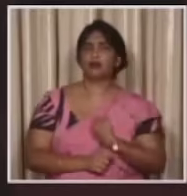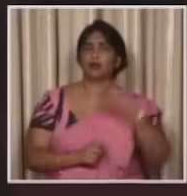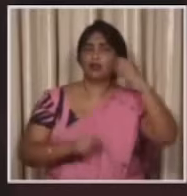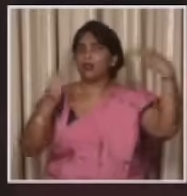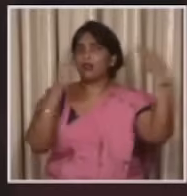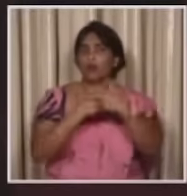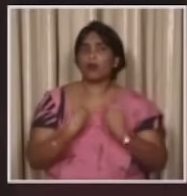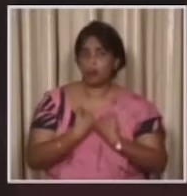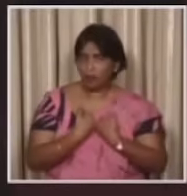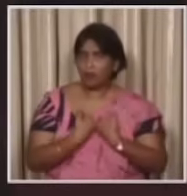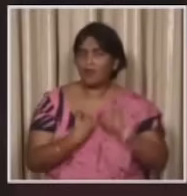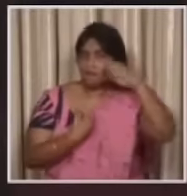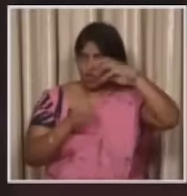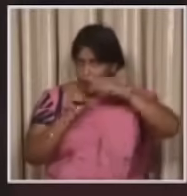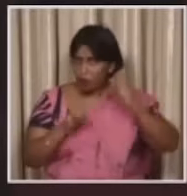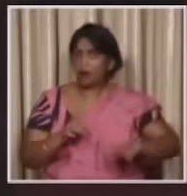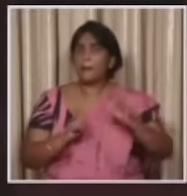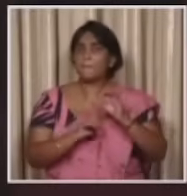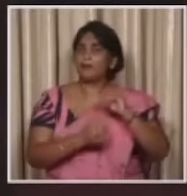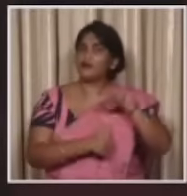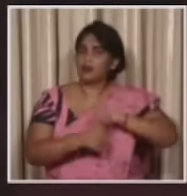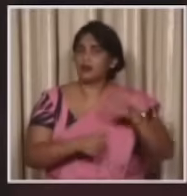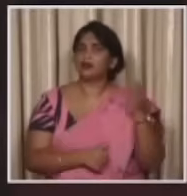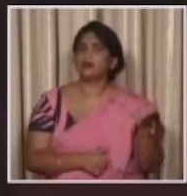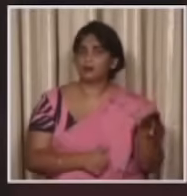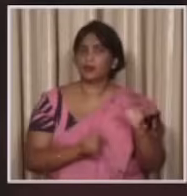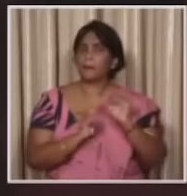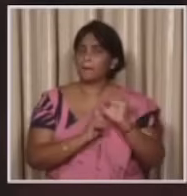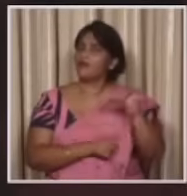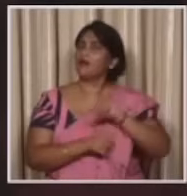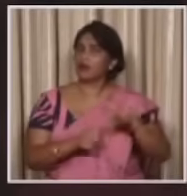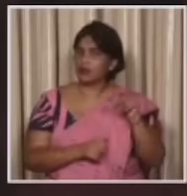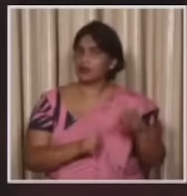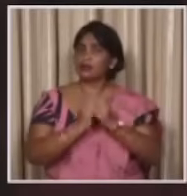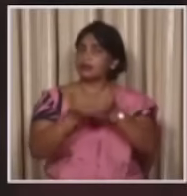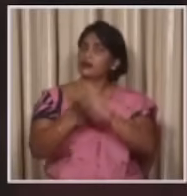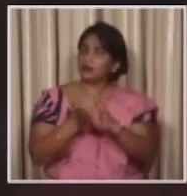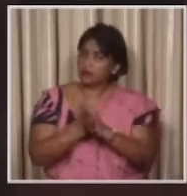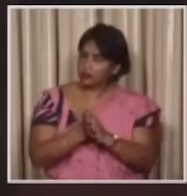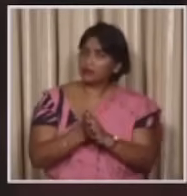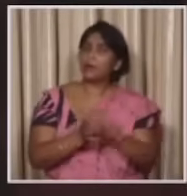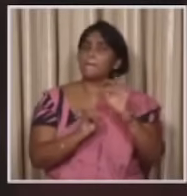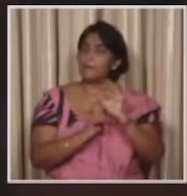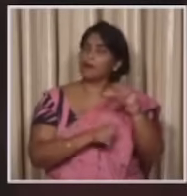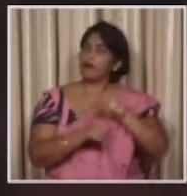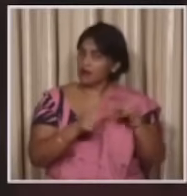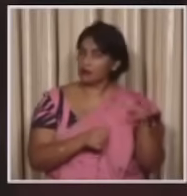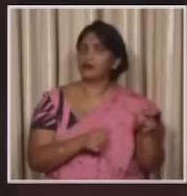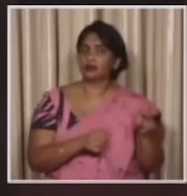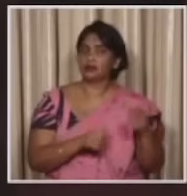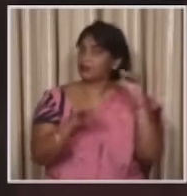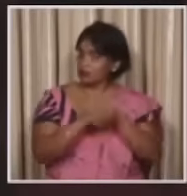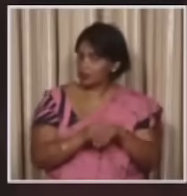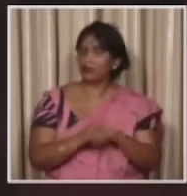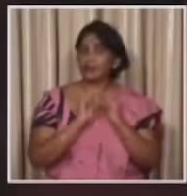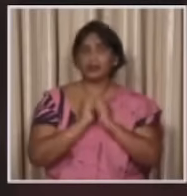ඩිස්කනෙක්ෂන් කරන්නේ කවුද? ඩිස්කනෙක්ෂන් කරන්නේ පුද්ගලික ආයතන. පුද්ගලික ආයතන. සේවාවන් ලබා දෙන්නේ පුද්ගලික ආයතන. මේක ඇතුලේ